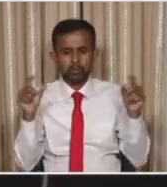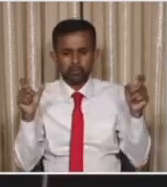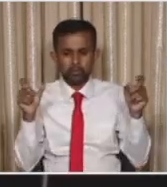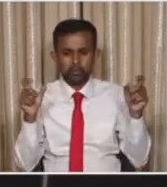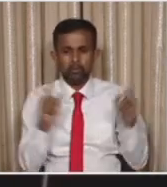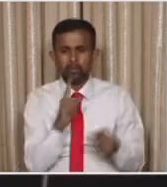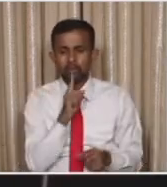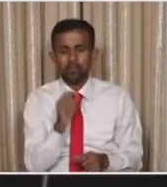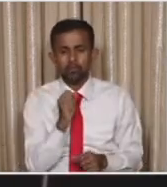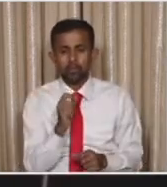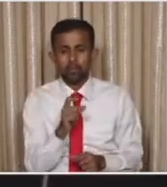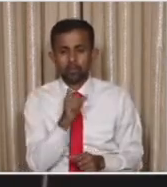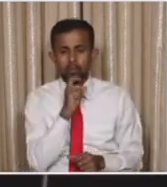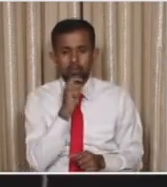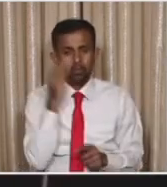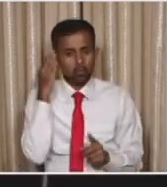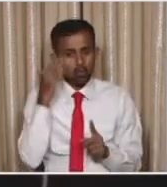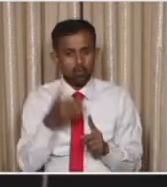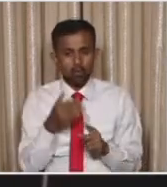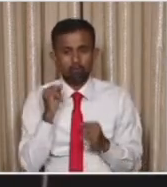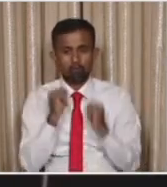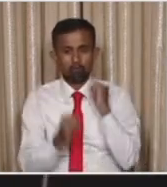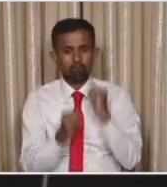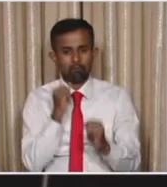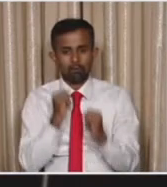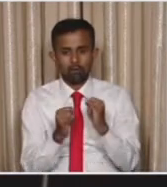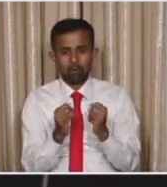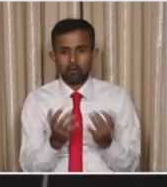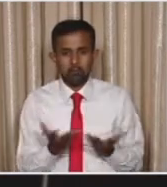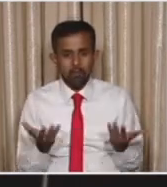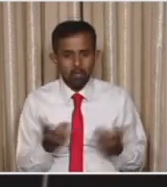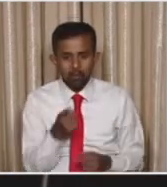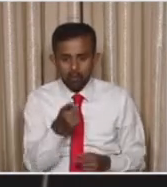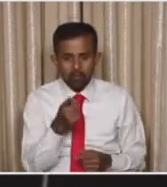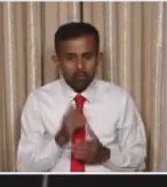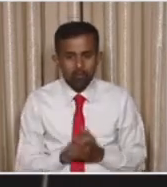the legal system in this country අපහාසයයි